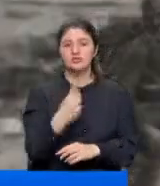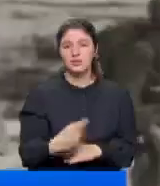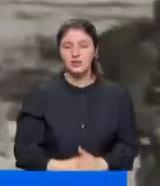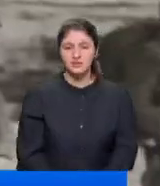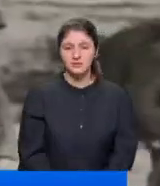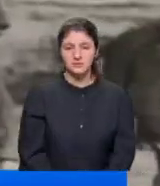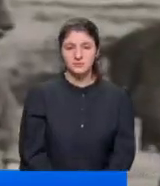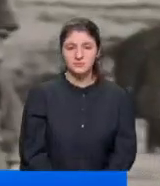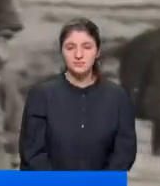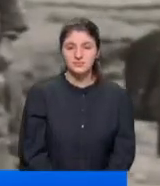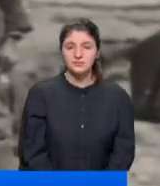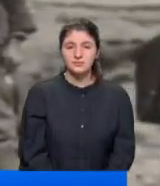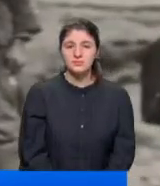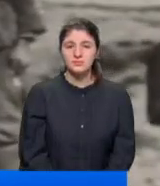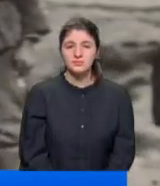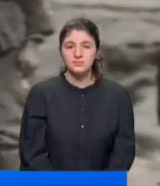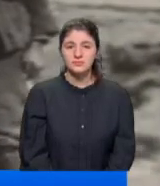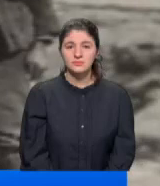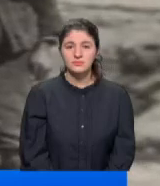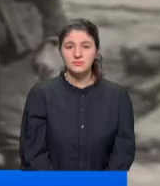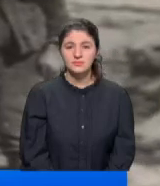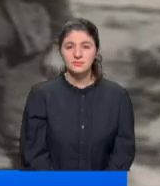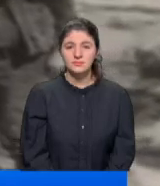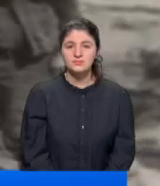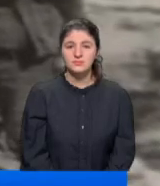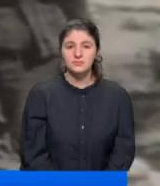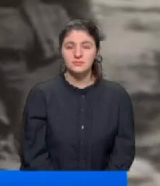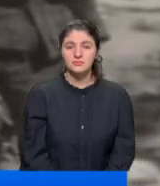diye Kimimiz nişanlı